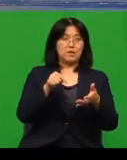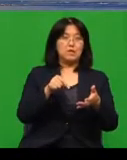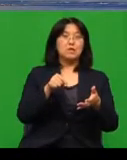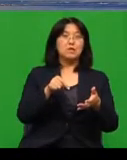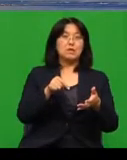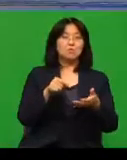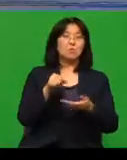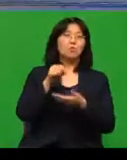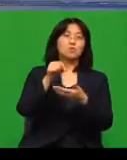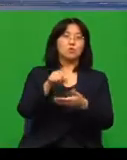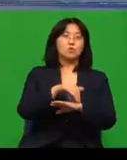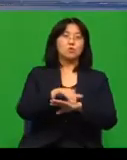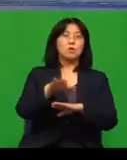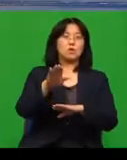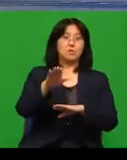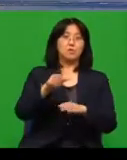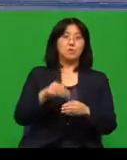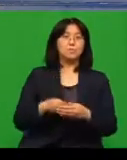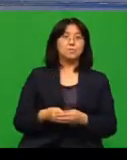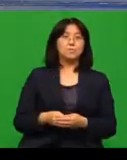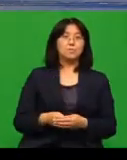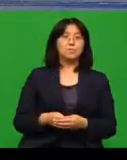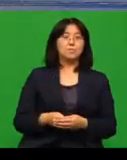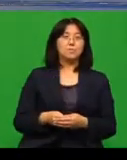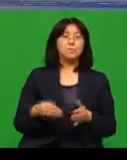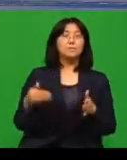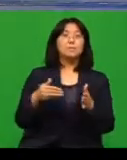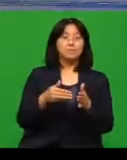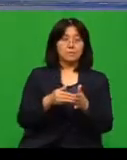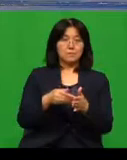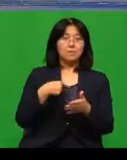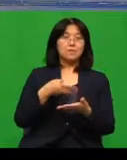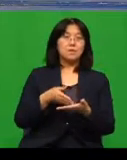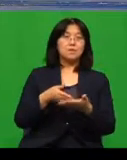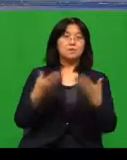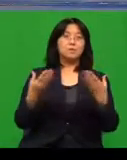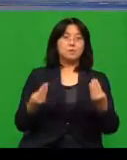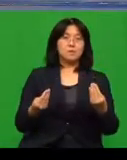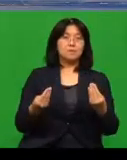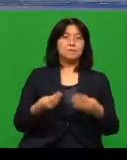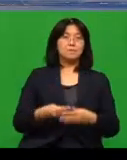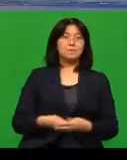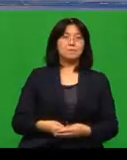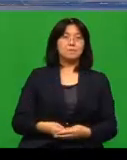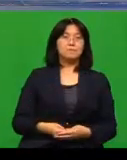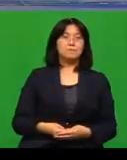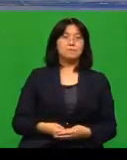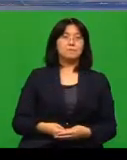ですね、提供することにしております。以上で私からの説明を終わらせていただきます。